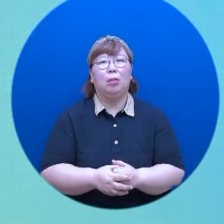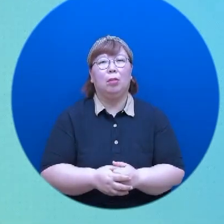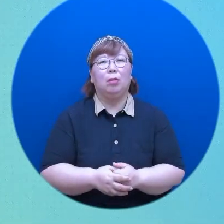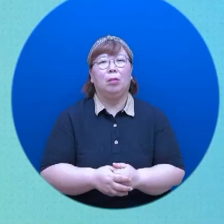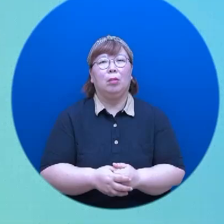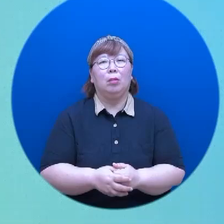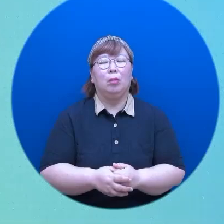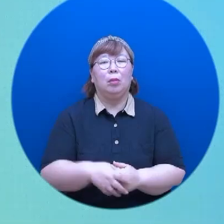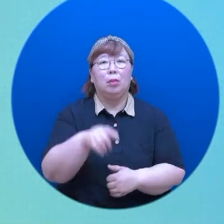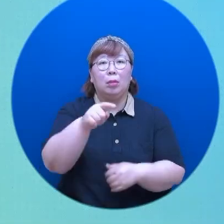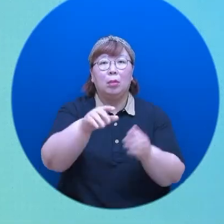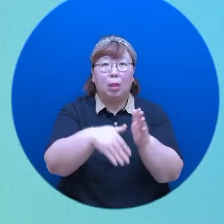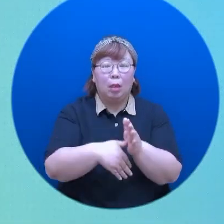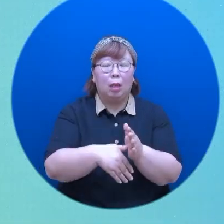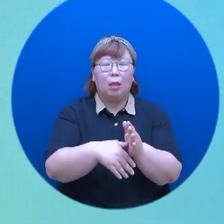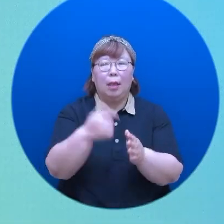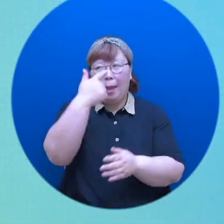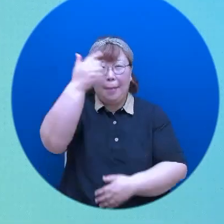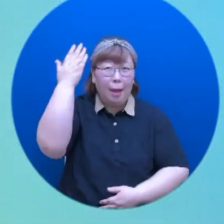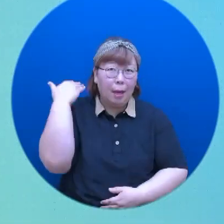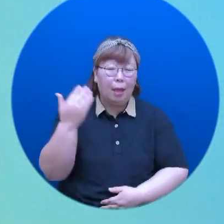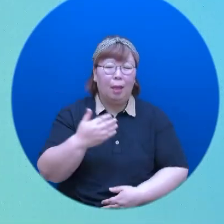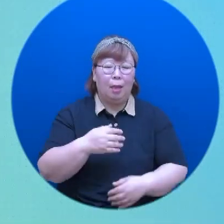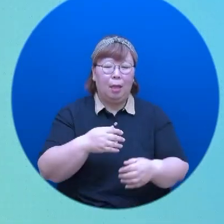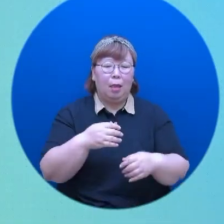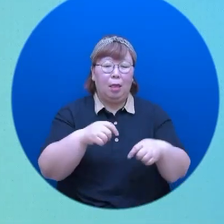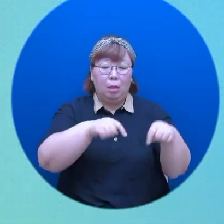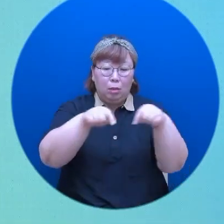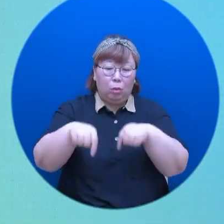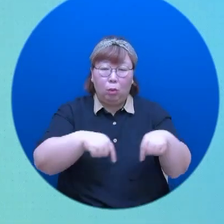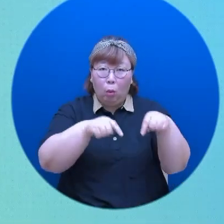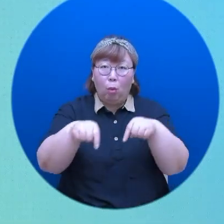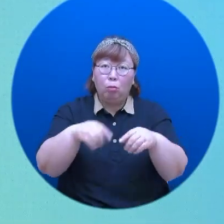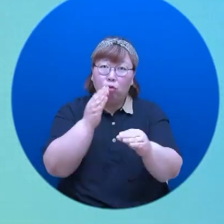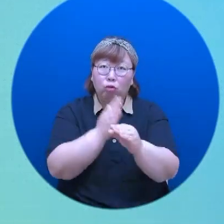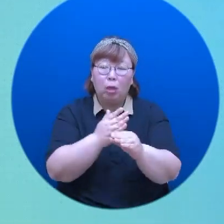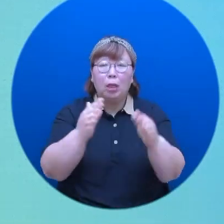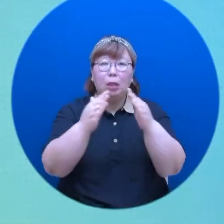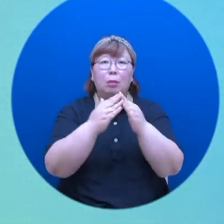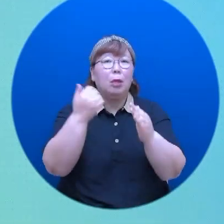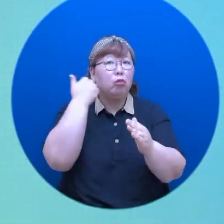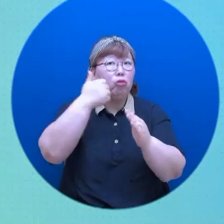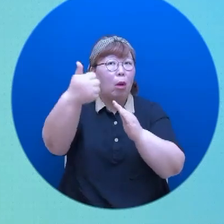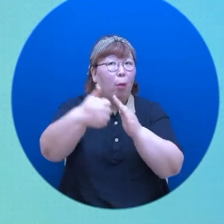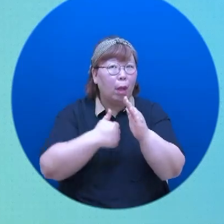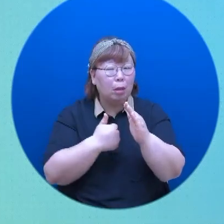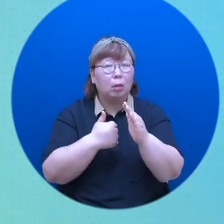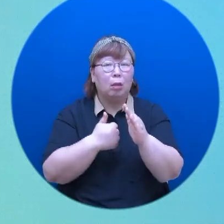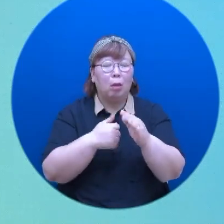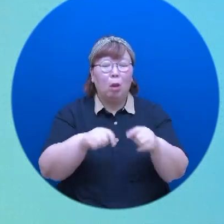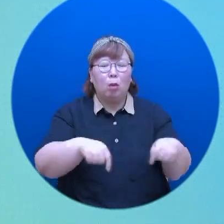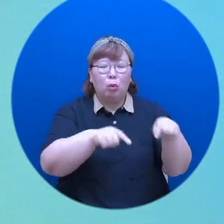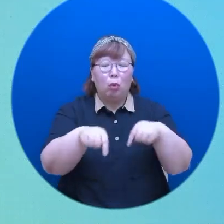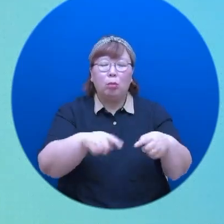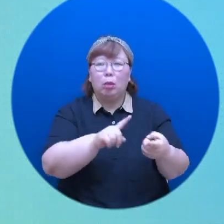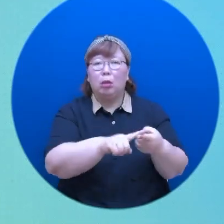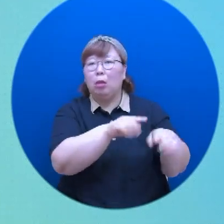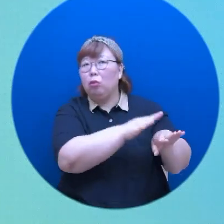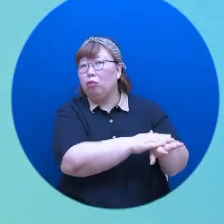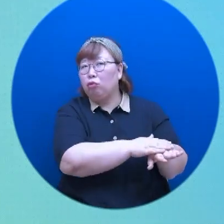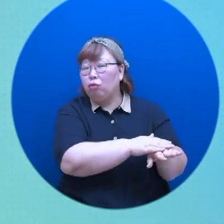설교를 녹음하다가 집에 누가 찾아왔어요. 그래서 녹음을 켜둔 채